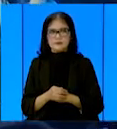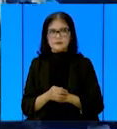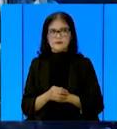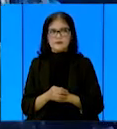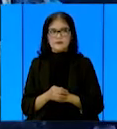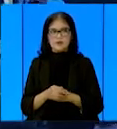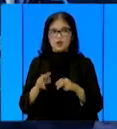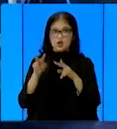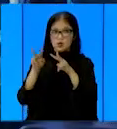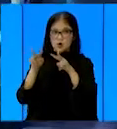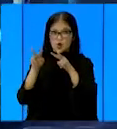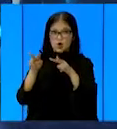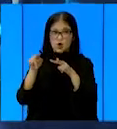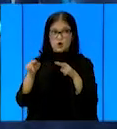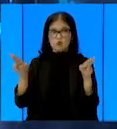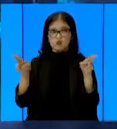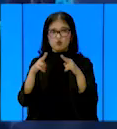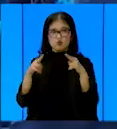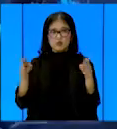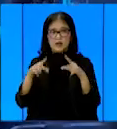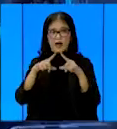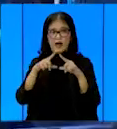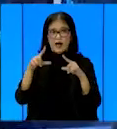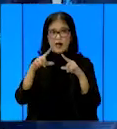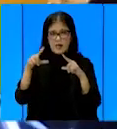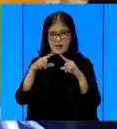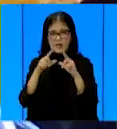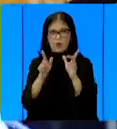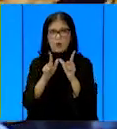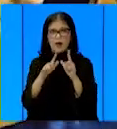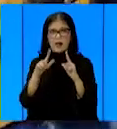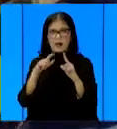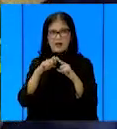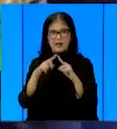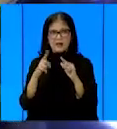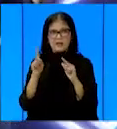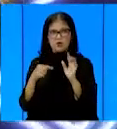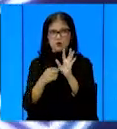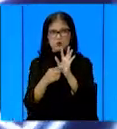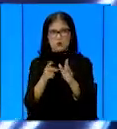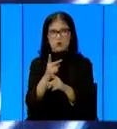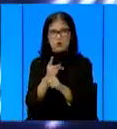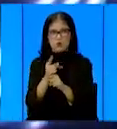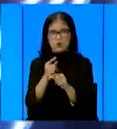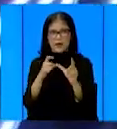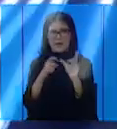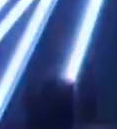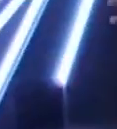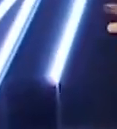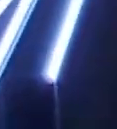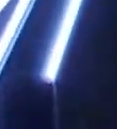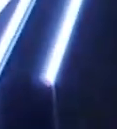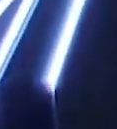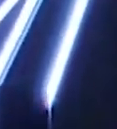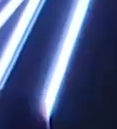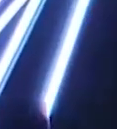Penonton konser Alan Walker di Jakarta awal bulan Juni ini dikejutkan dengan penampilan Pak Guru SMA Al-Azhar Medan dan murid-muridnya.